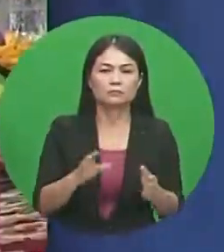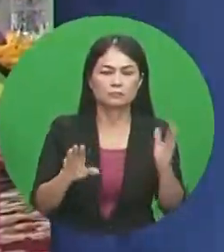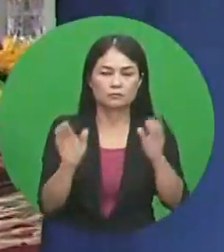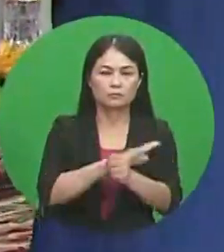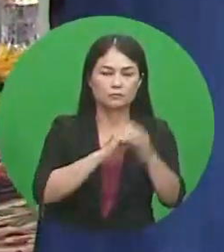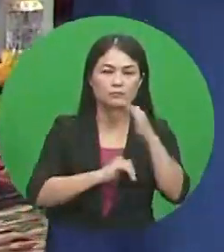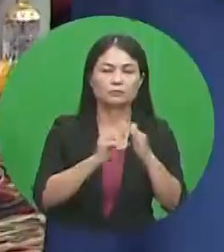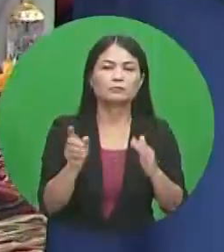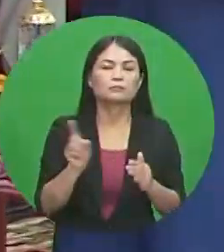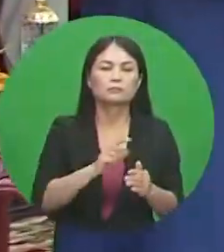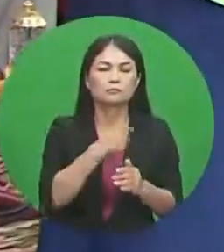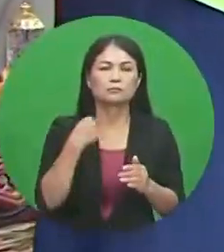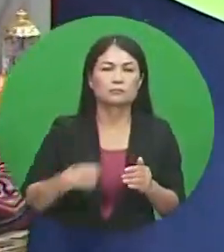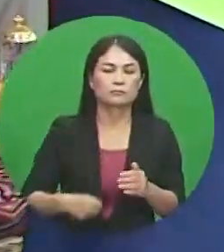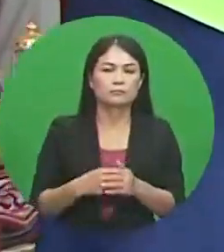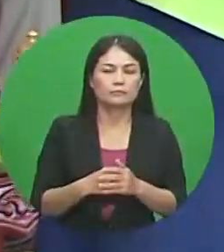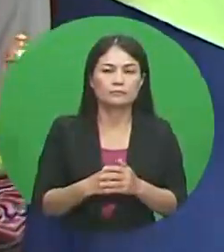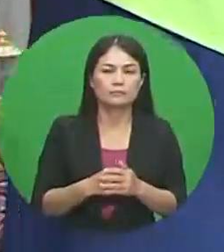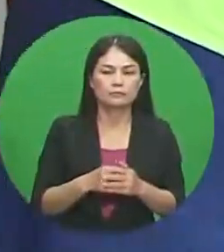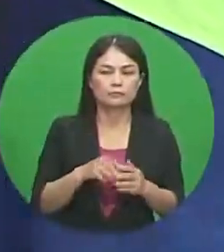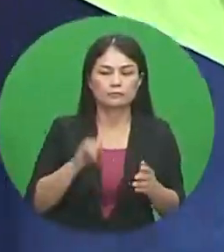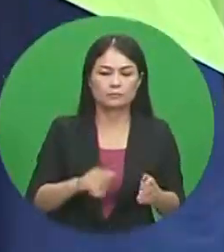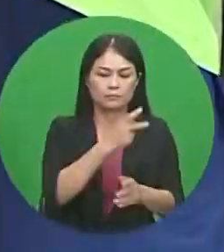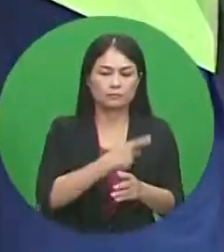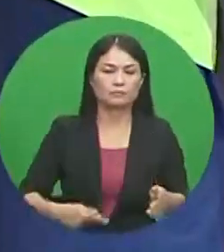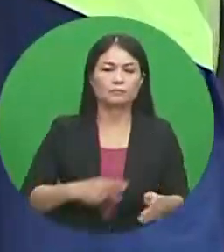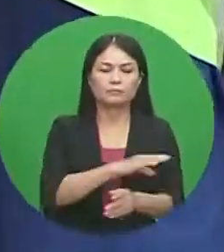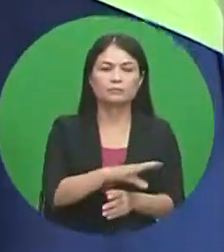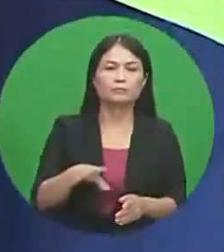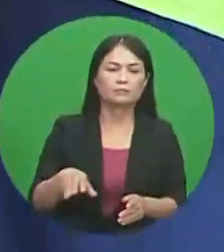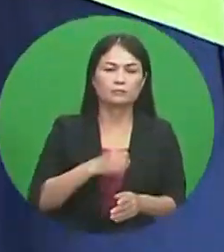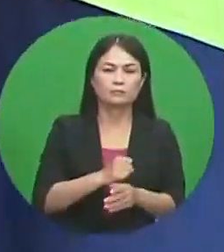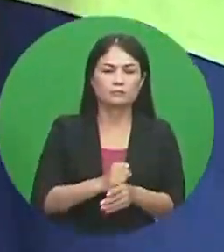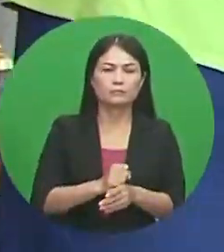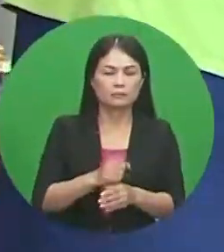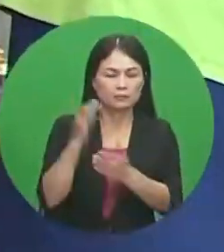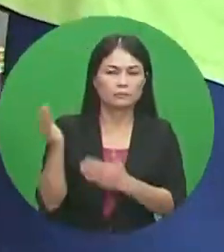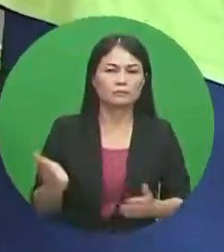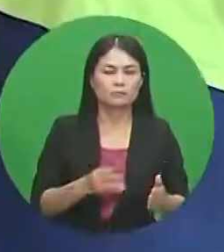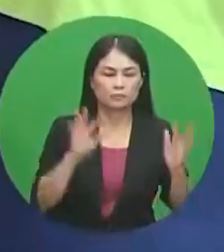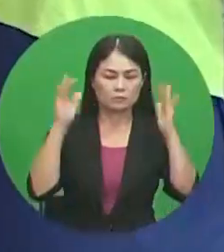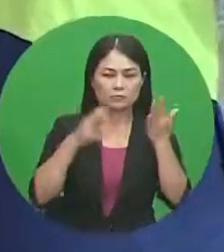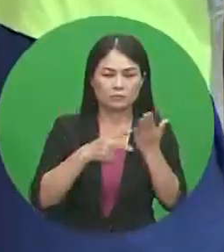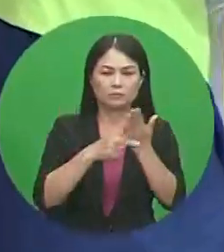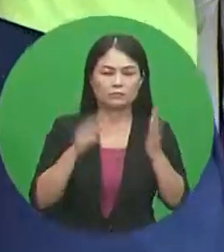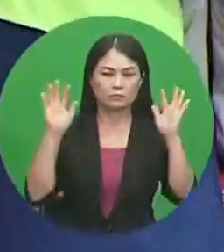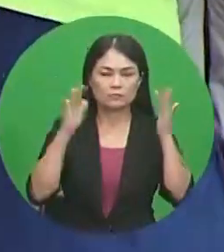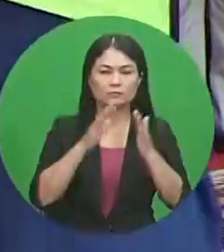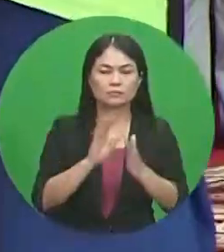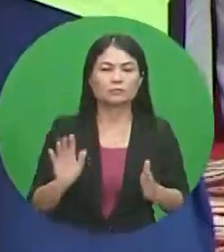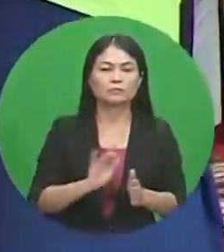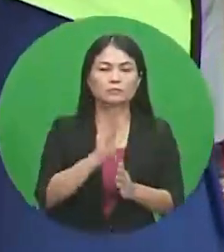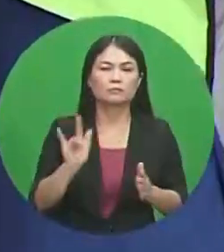ភាពសាធារណរដ្ឋប្រជាមិត្តចិនប្រចាំព្រះរាជាណាចក្រកម្ពុជាអញ្ជើញកាត់ខ្សែបូសម្ពោធដាក់ឲ្យ